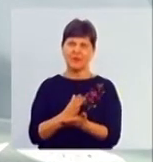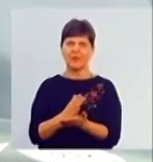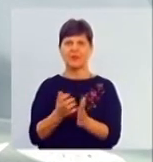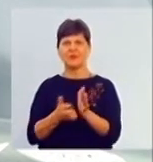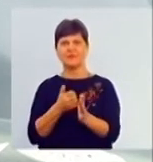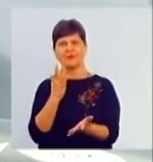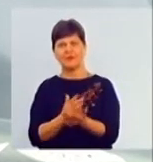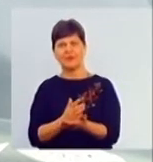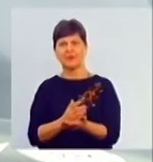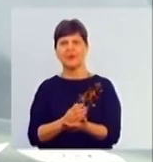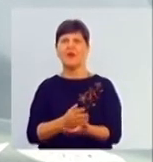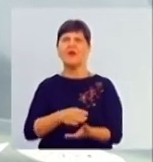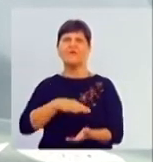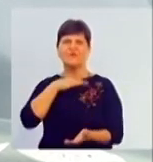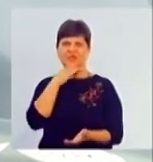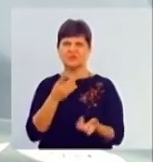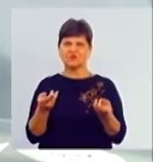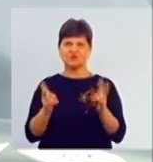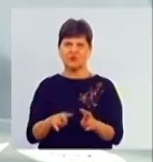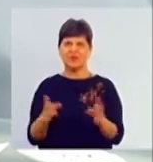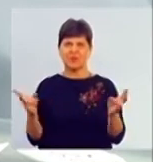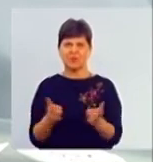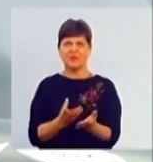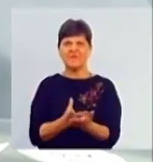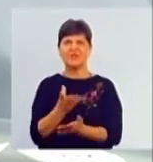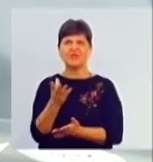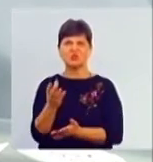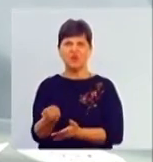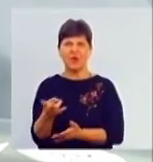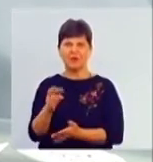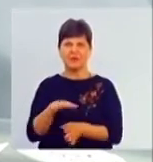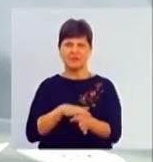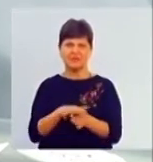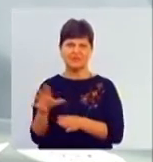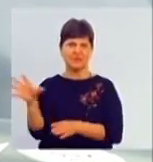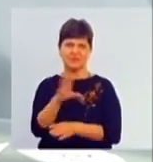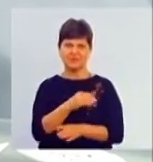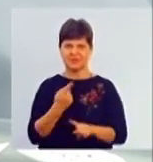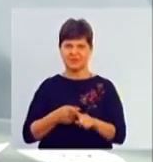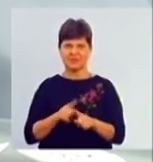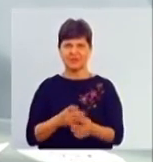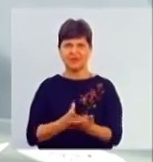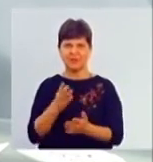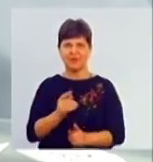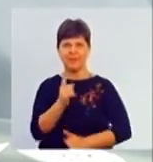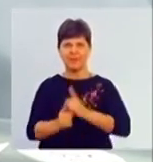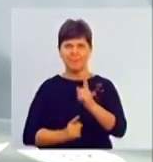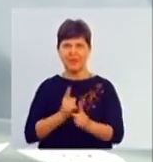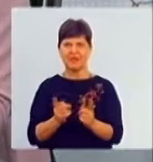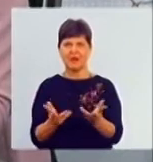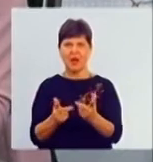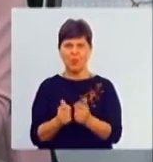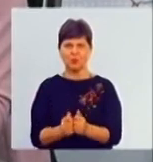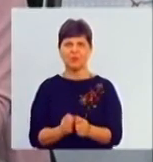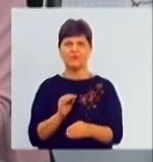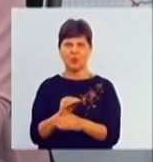вистачить зрештою необхідних фінансувань для здійснення усіх цих виплат, перерахунків, доплат і так далі. В